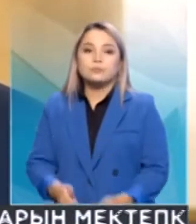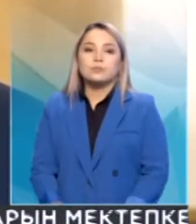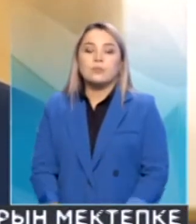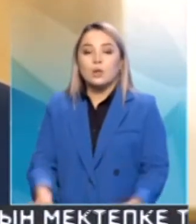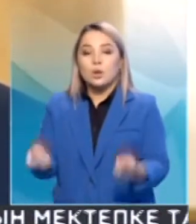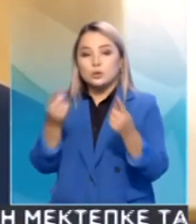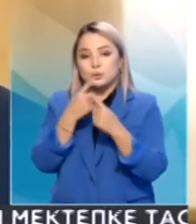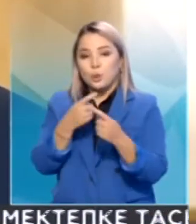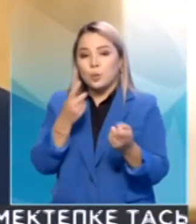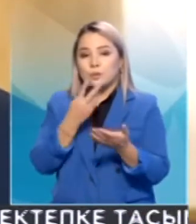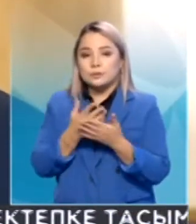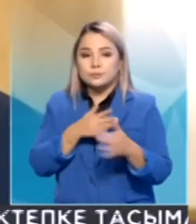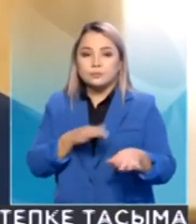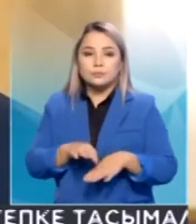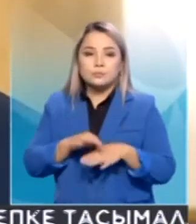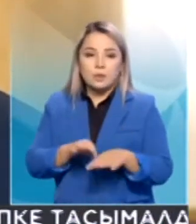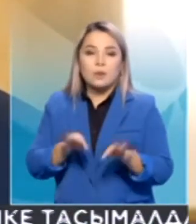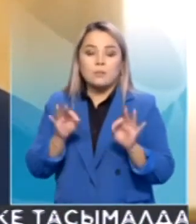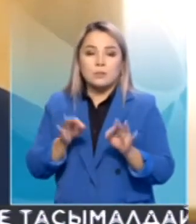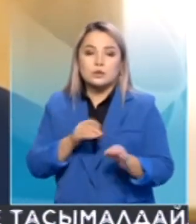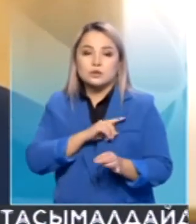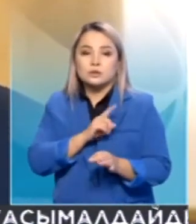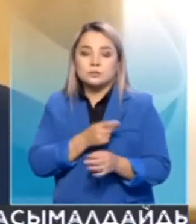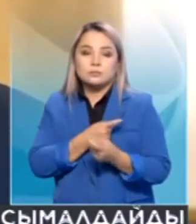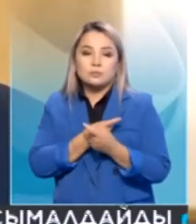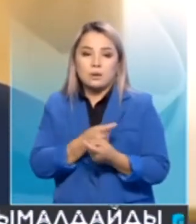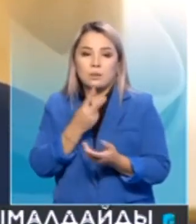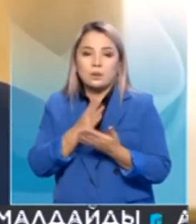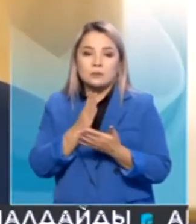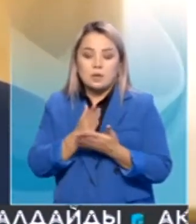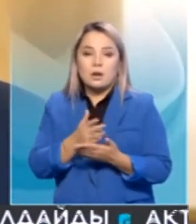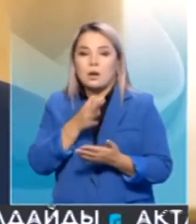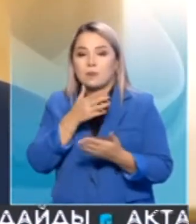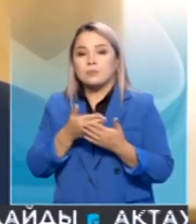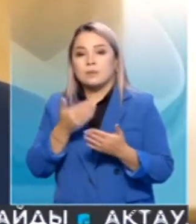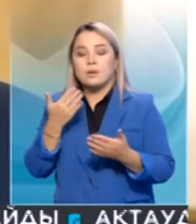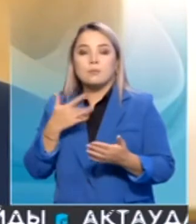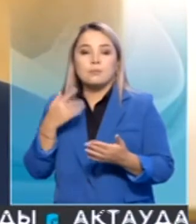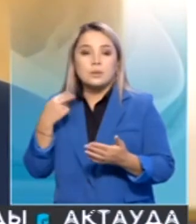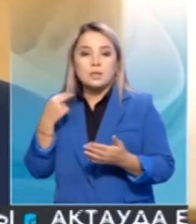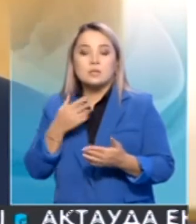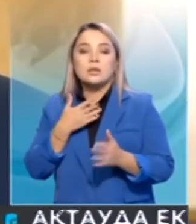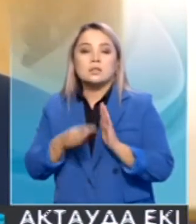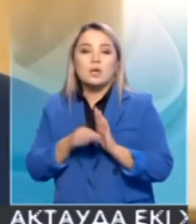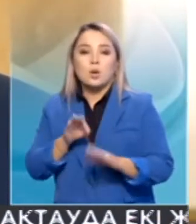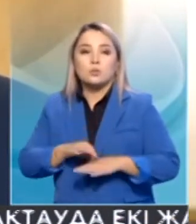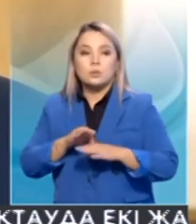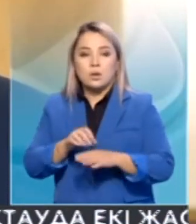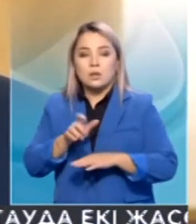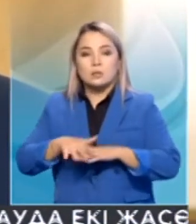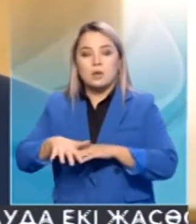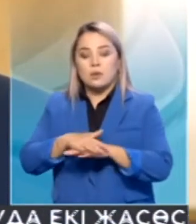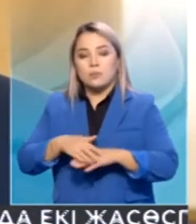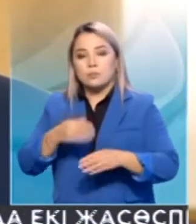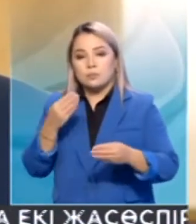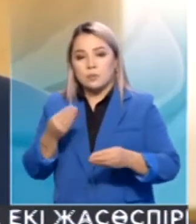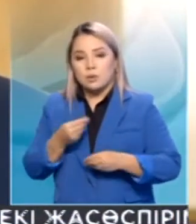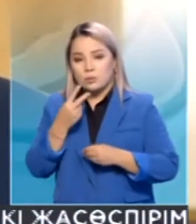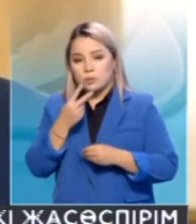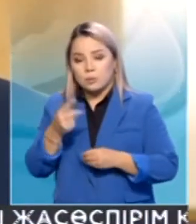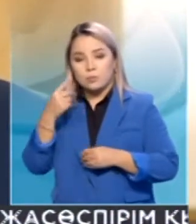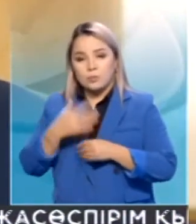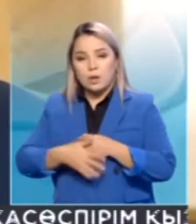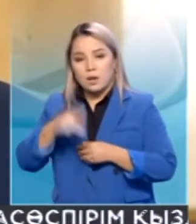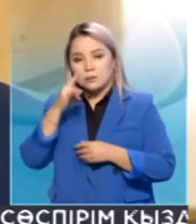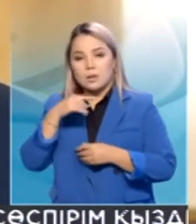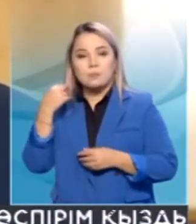Жолдауда көрсетілген шаралар шынымен батыл екенін көріп отырмыз. Кезектен тыс президенттік сайлау туралы шешімі де халыққа үлкен серпіліс берді. Барша азаматтар